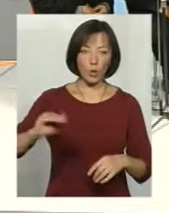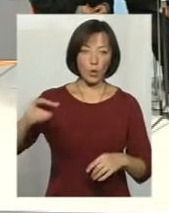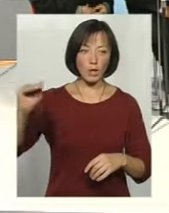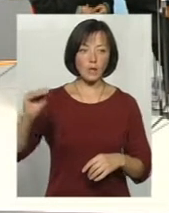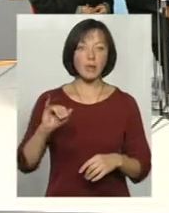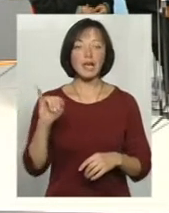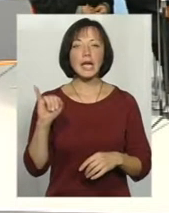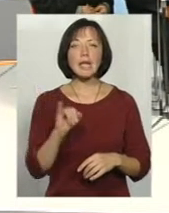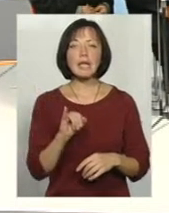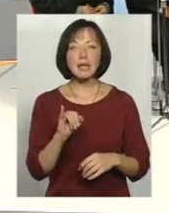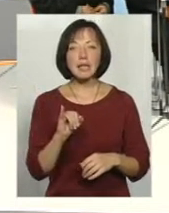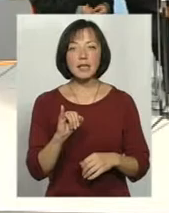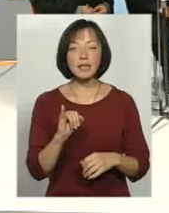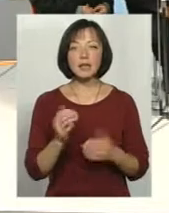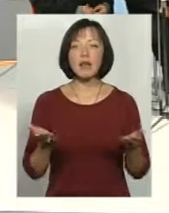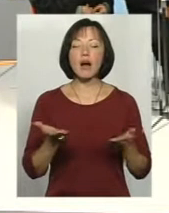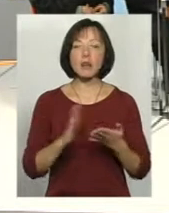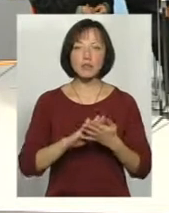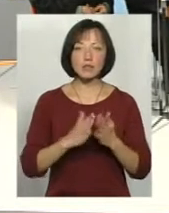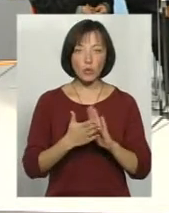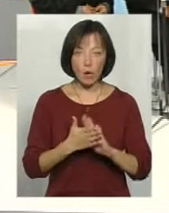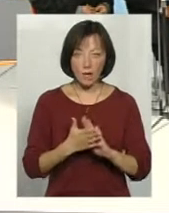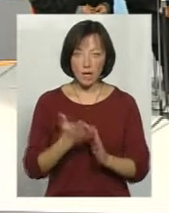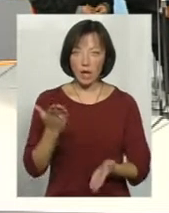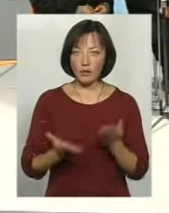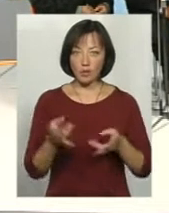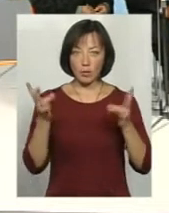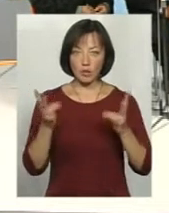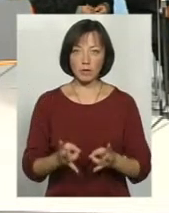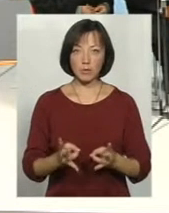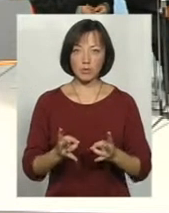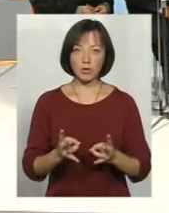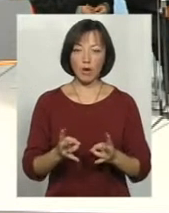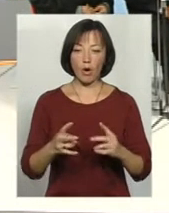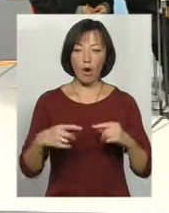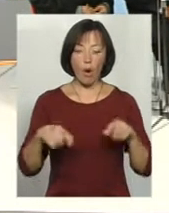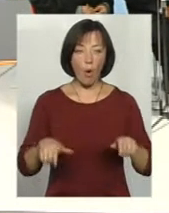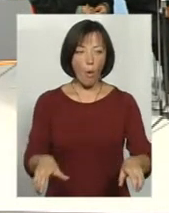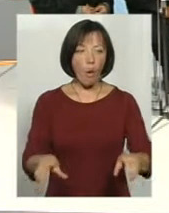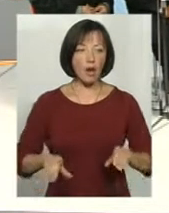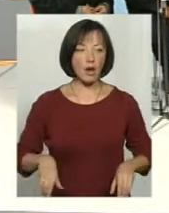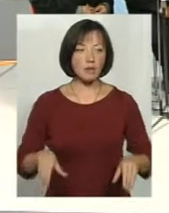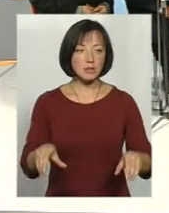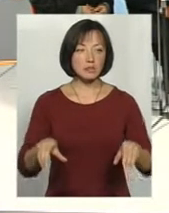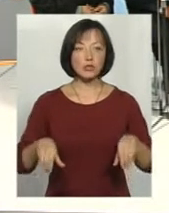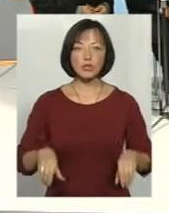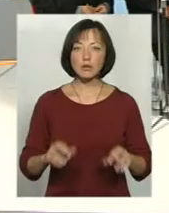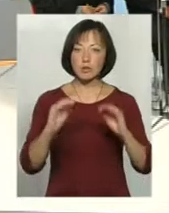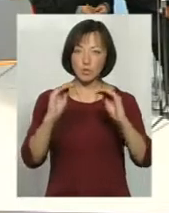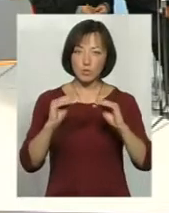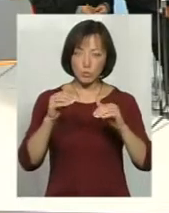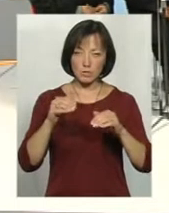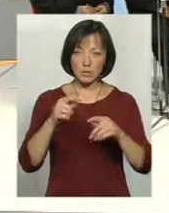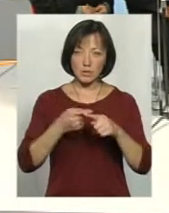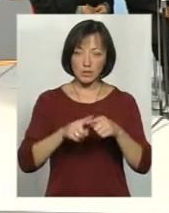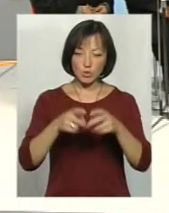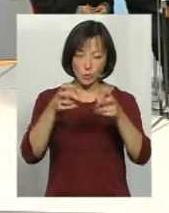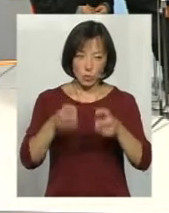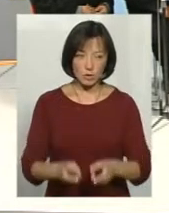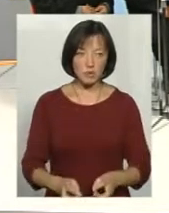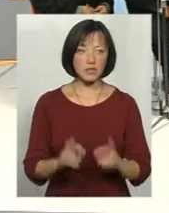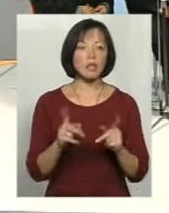І яка ситуація, якщо потрібно спуститися колясочникам? Як це відбувається?